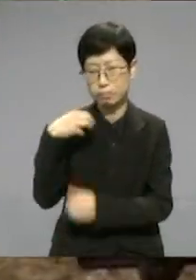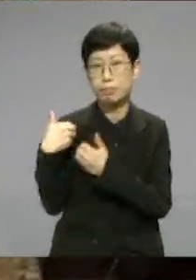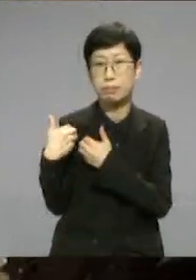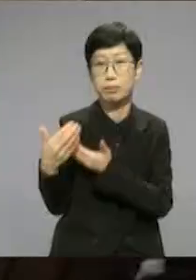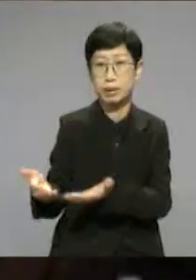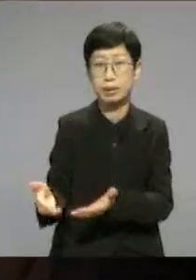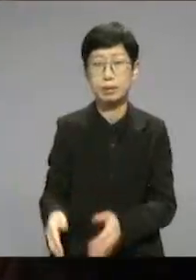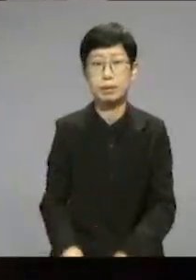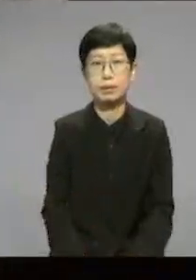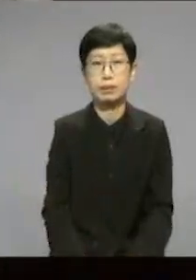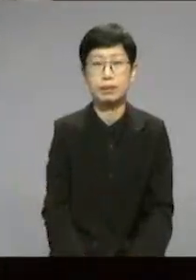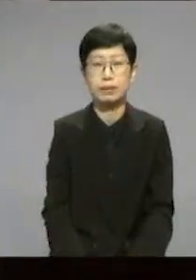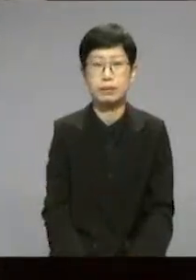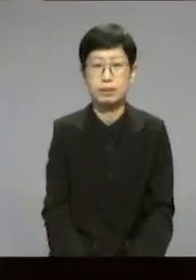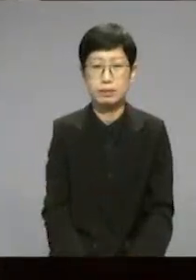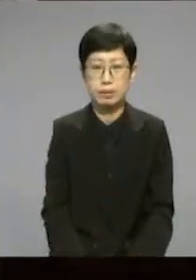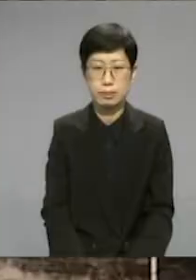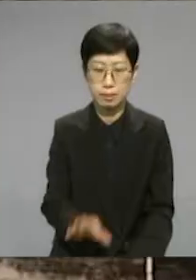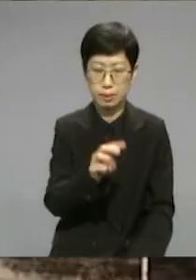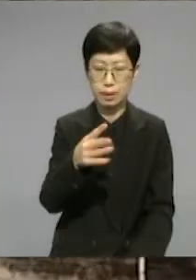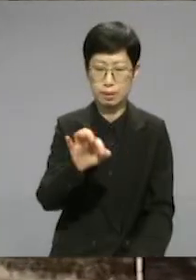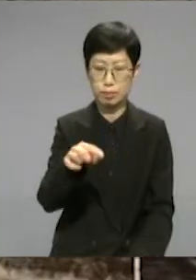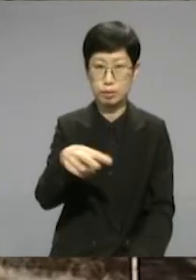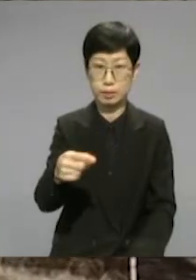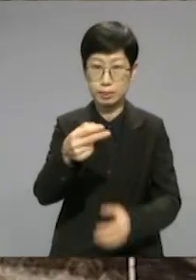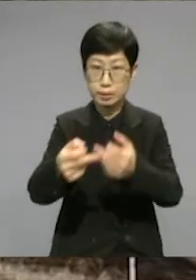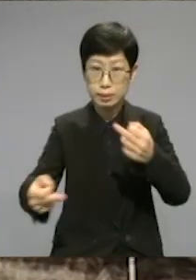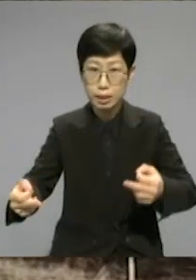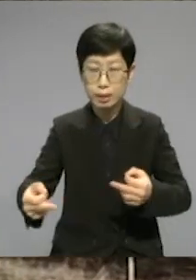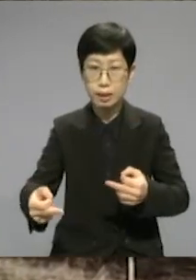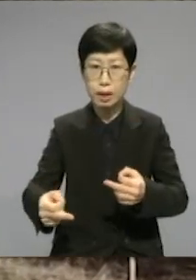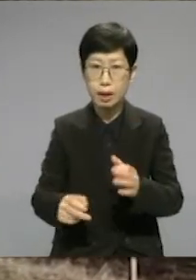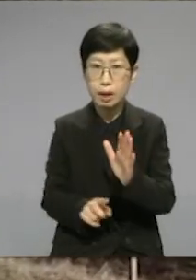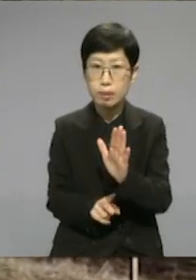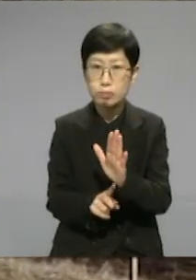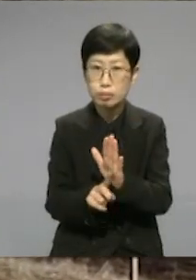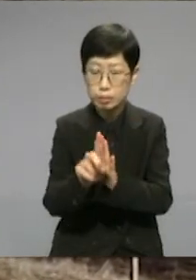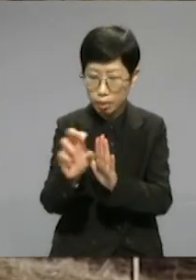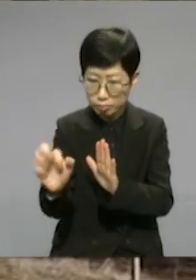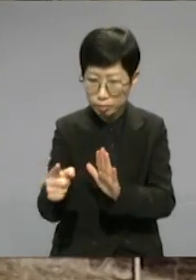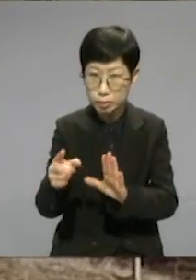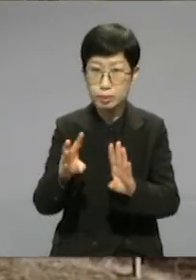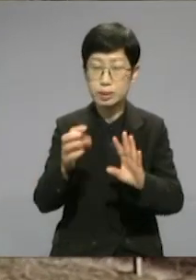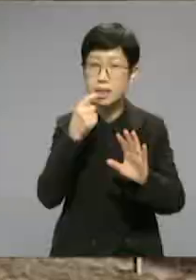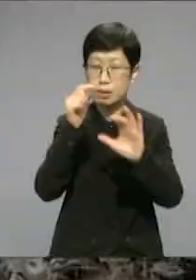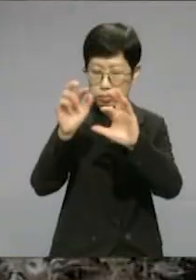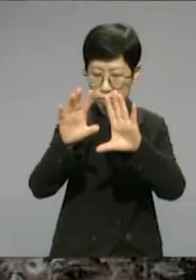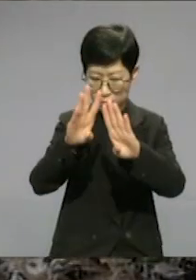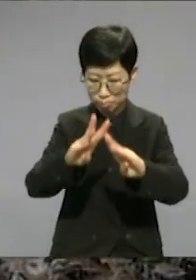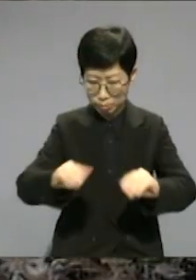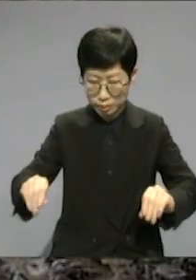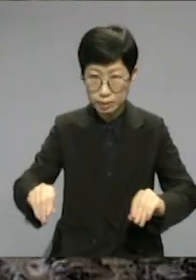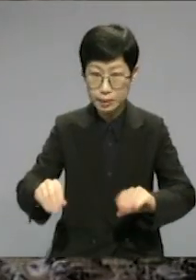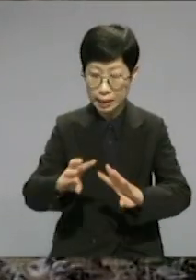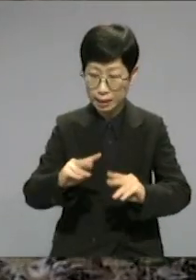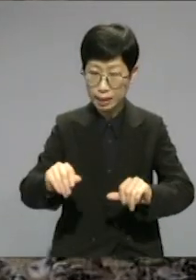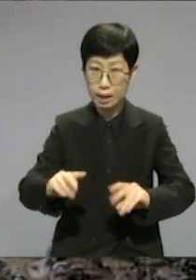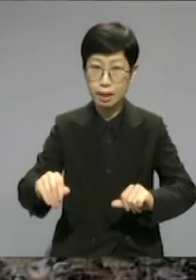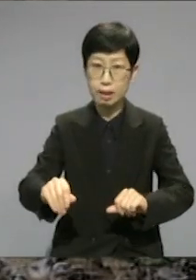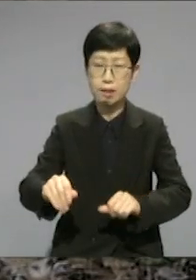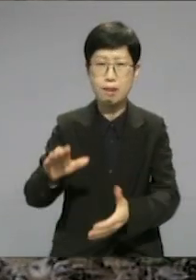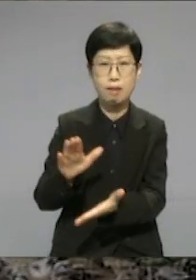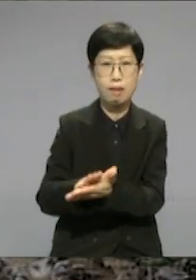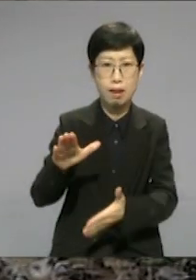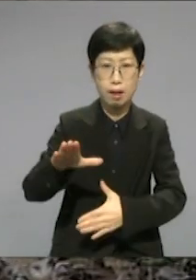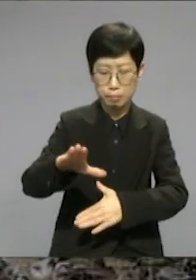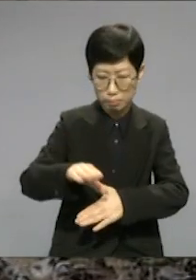있습니다. 알프스 산맥은 기후변화로 눈이 녹자 지표면이 더 많은 열을 받아들일 수 있게 돼 기온이 더